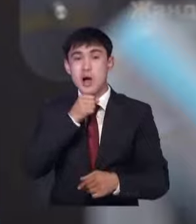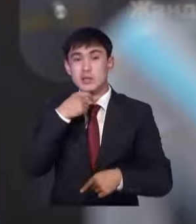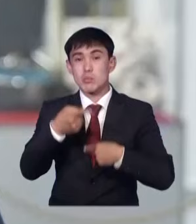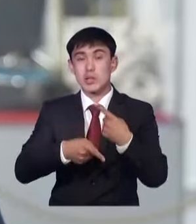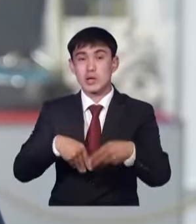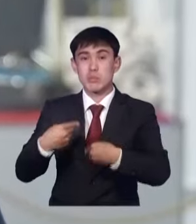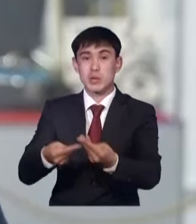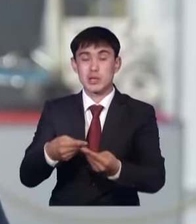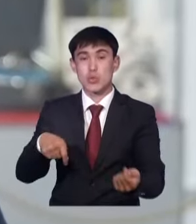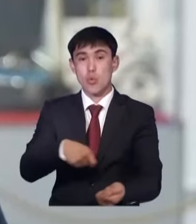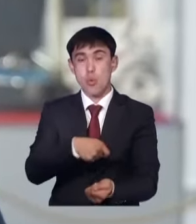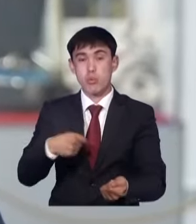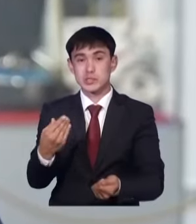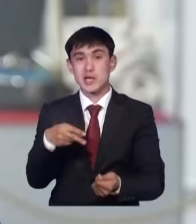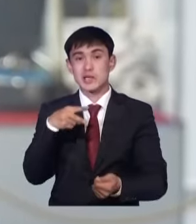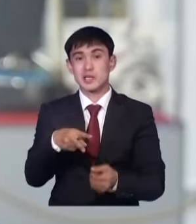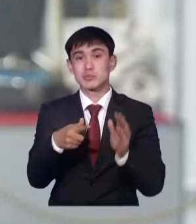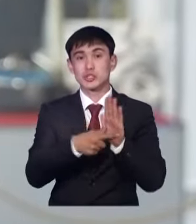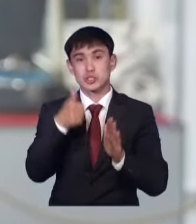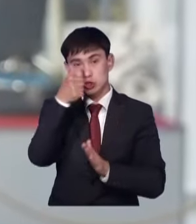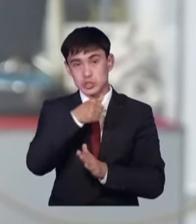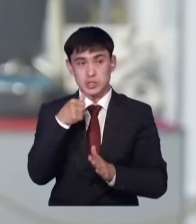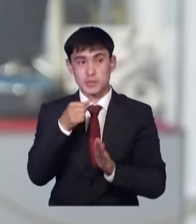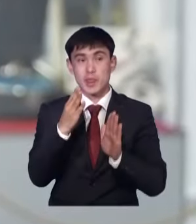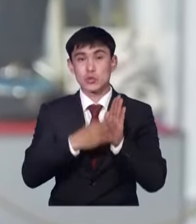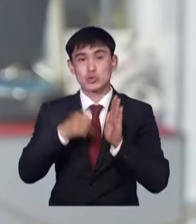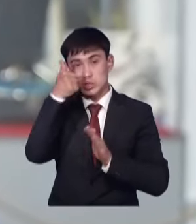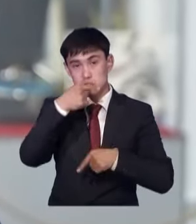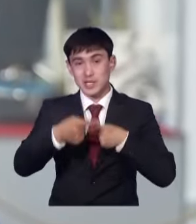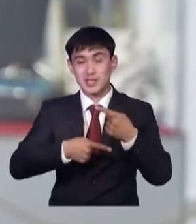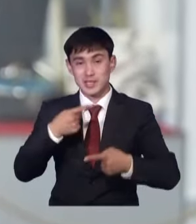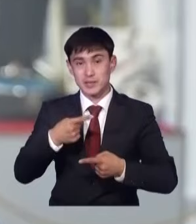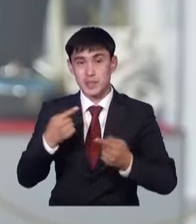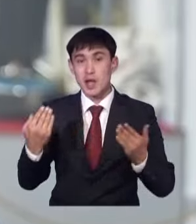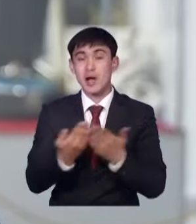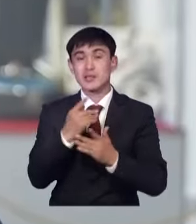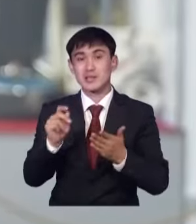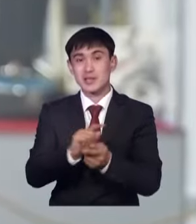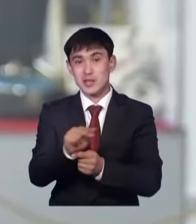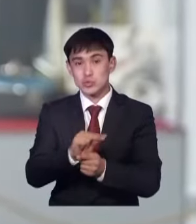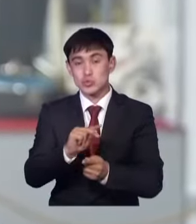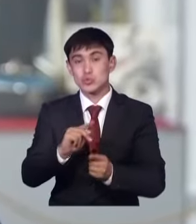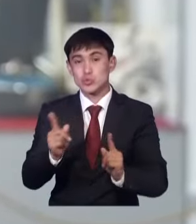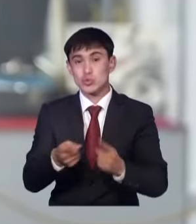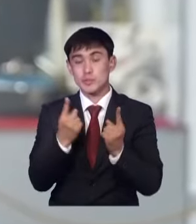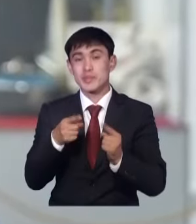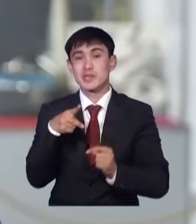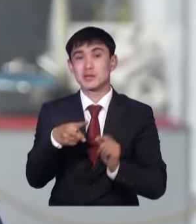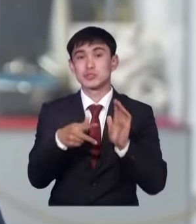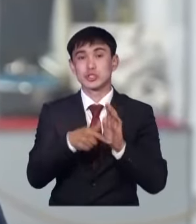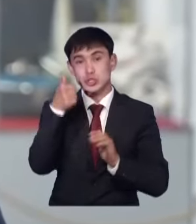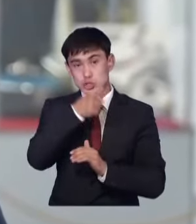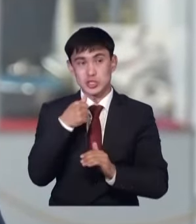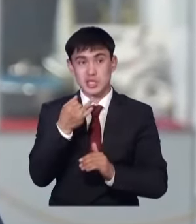келе жатқан қобыздың сонау 2007 жылы 90 жылдан кейін қайтадан реконструкциядан өтіп, сонда 2007